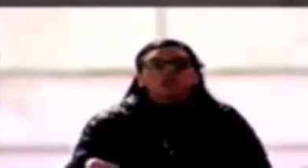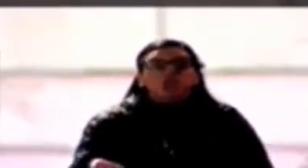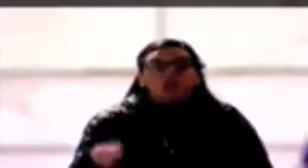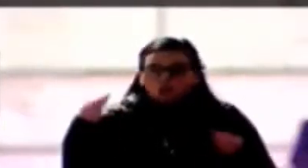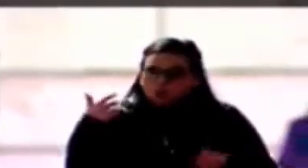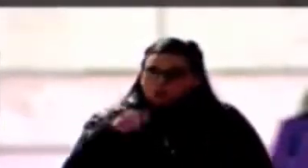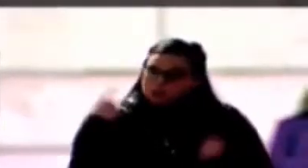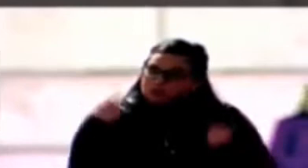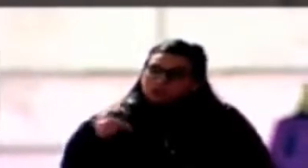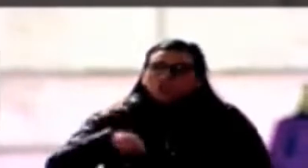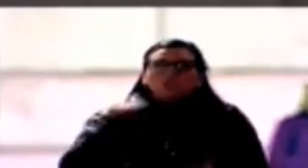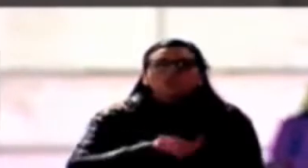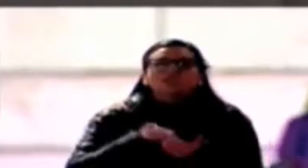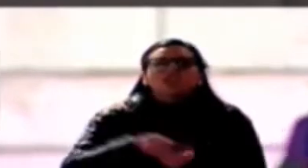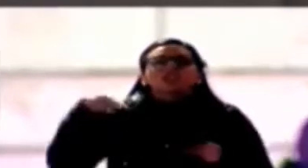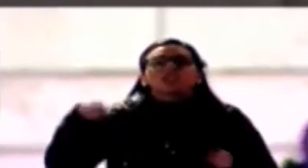È per questo che io sono qui.